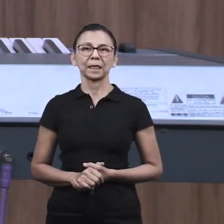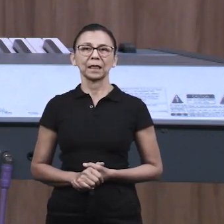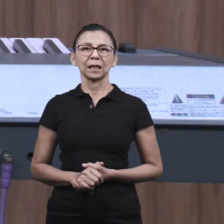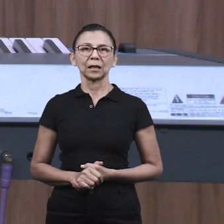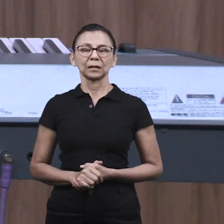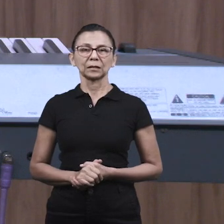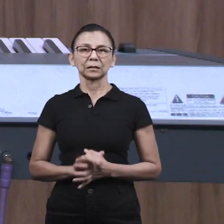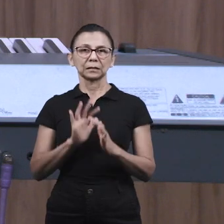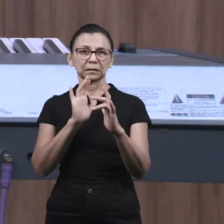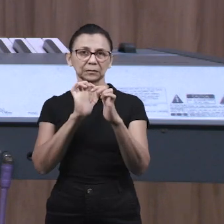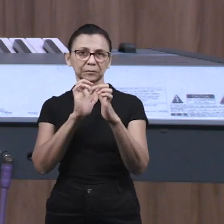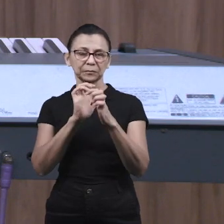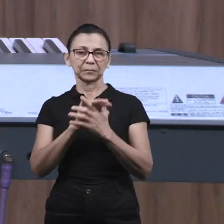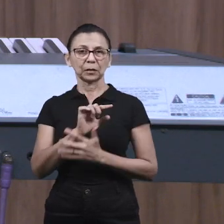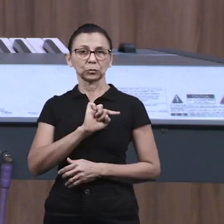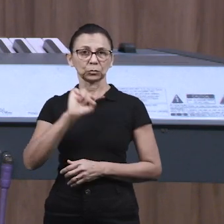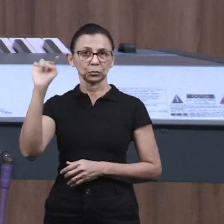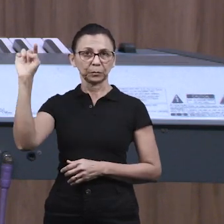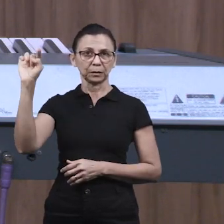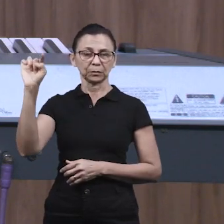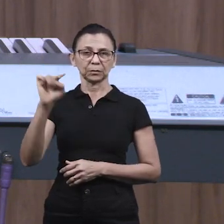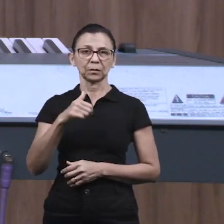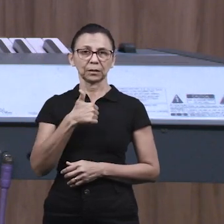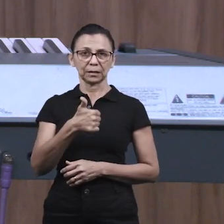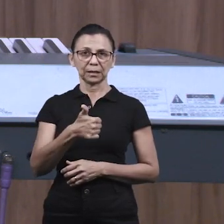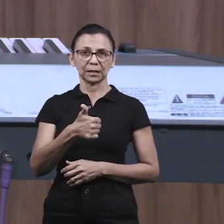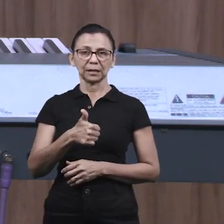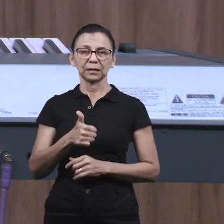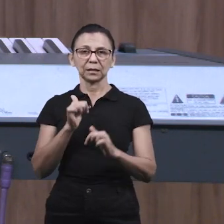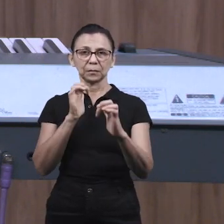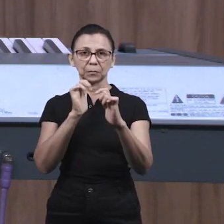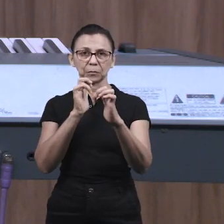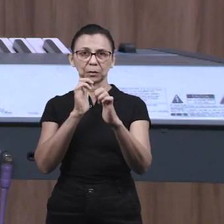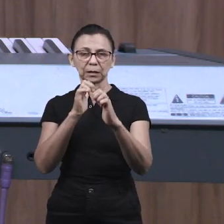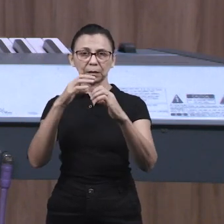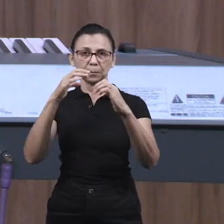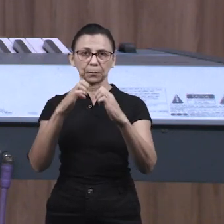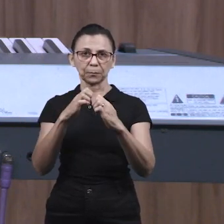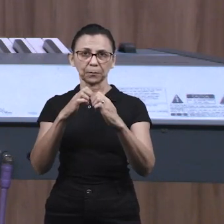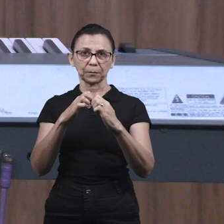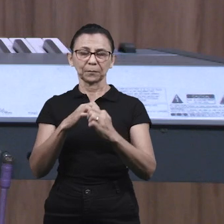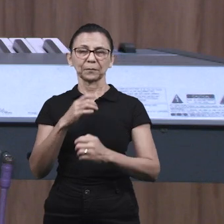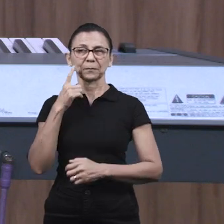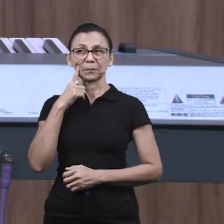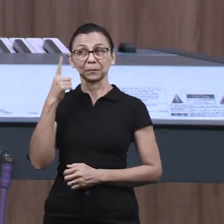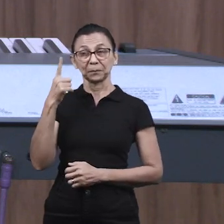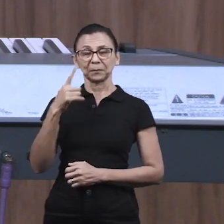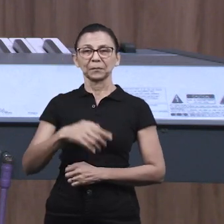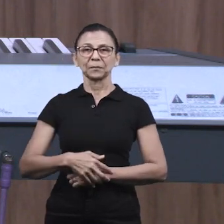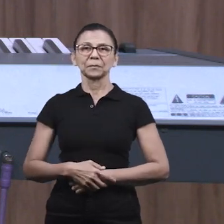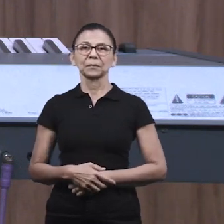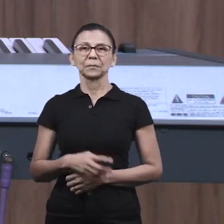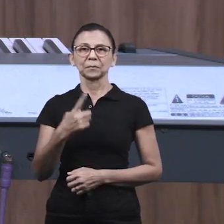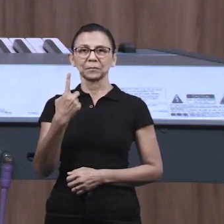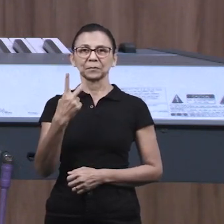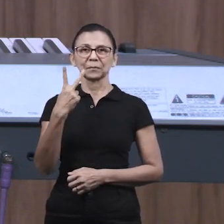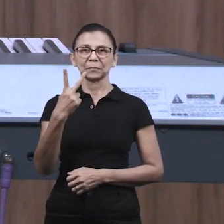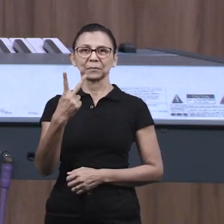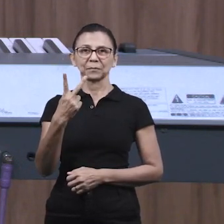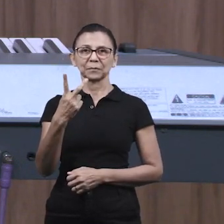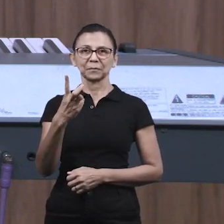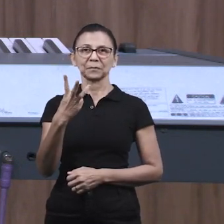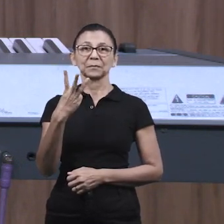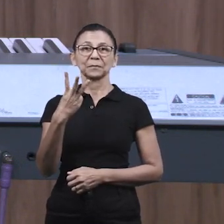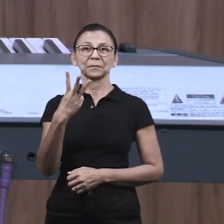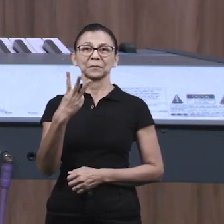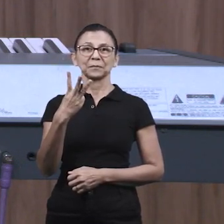gamme de la flûte douce ascendante. Prenez donc tous les trous bouchés, on va faire le Do grave. 1, 2,